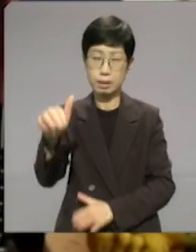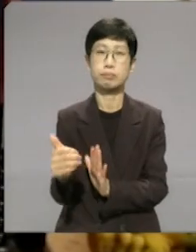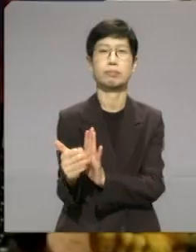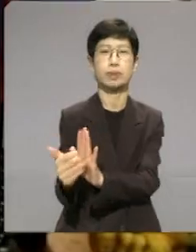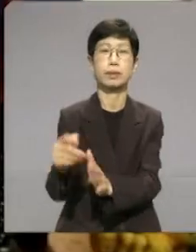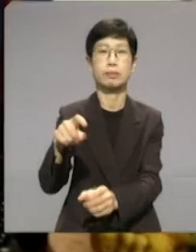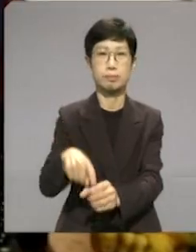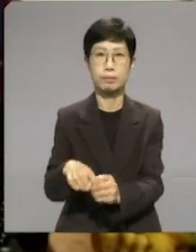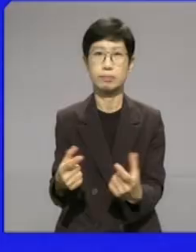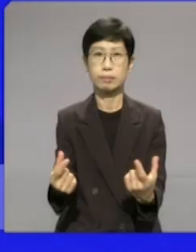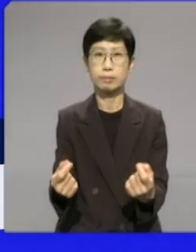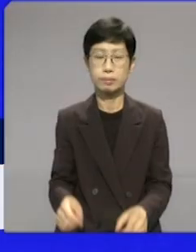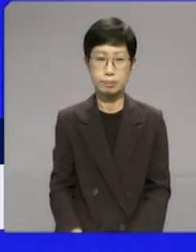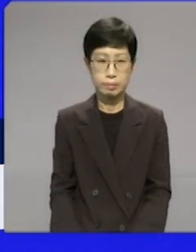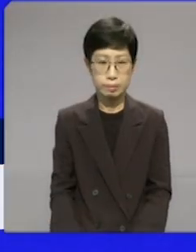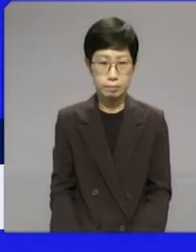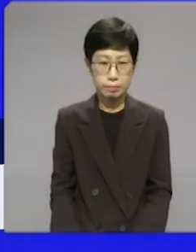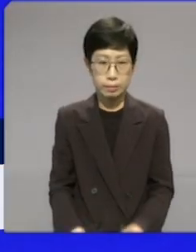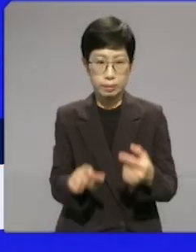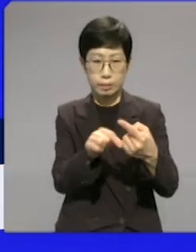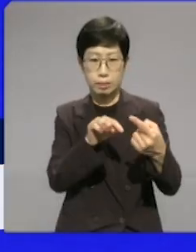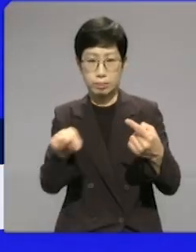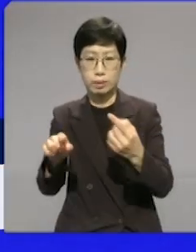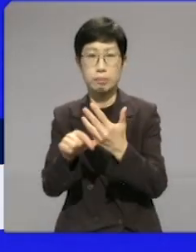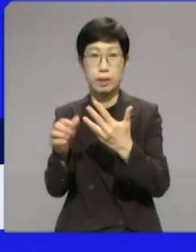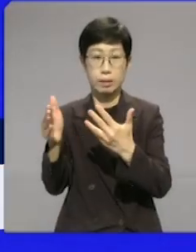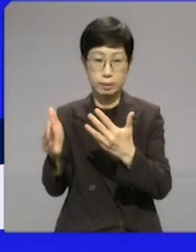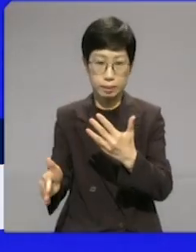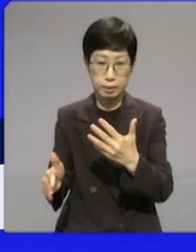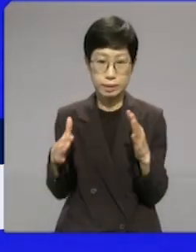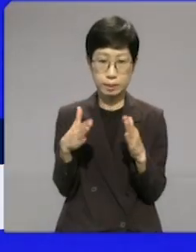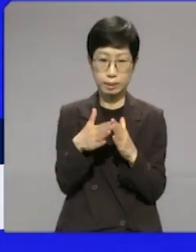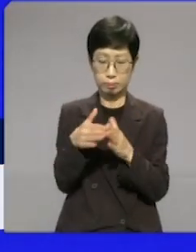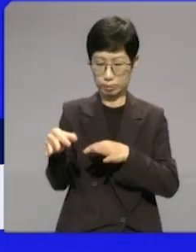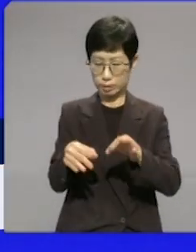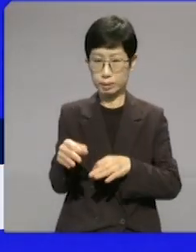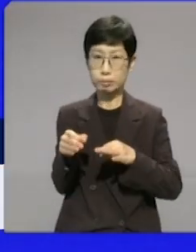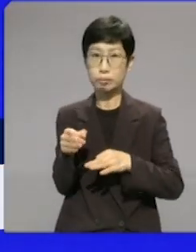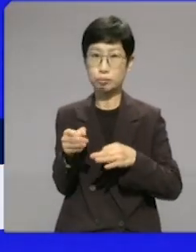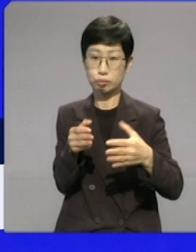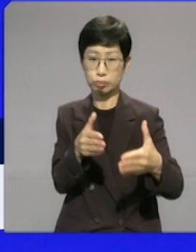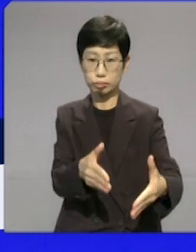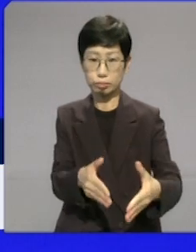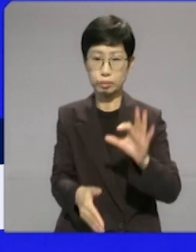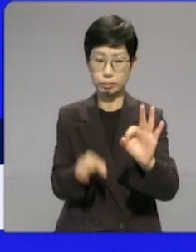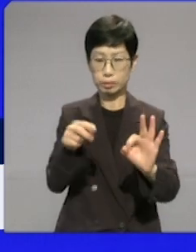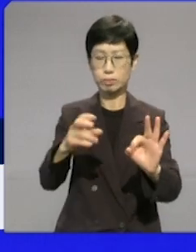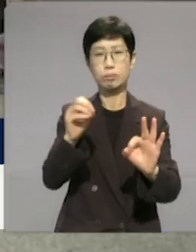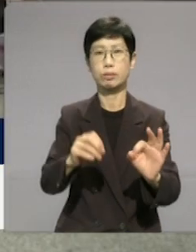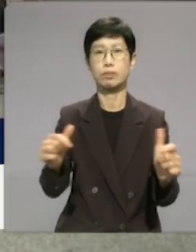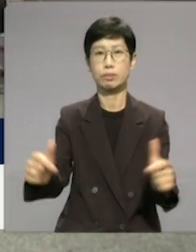것으로 보입니다. 1到8月份 부동산 개발 투자는 하락 10.2%, 降幅呢与 1到7月份